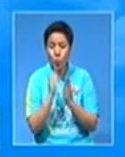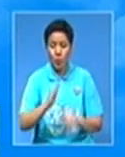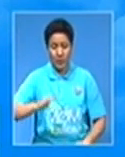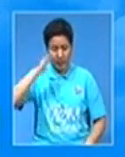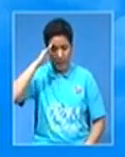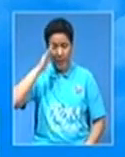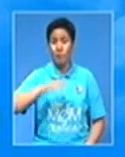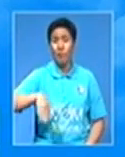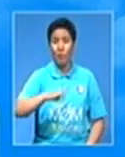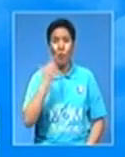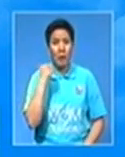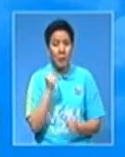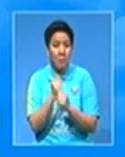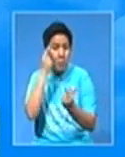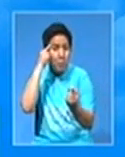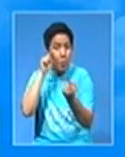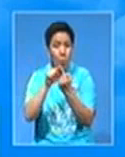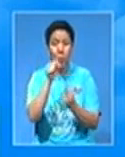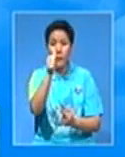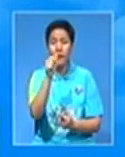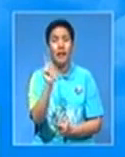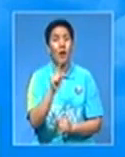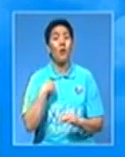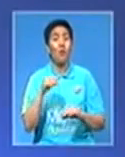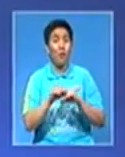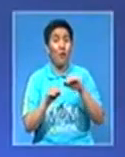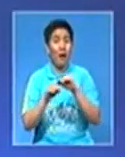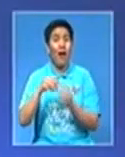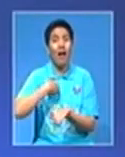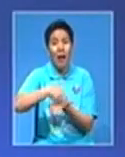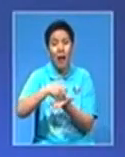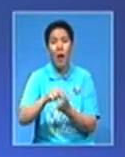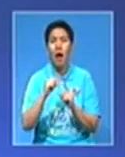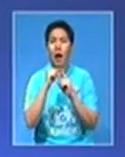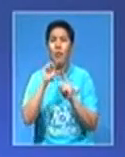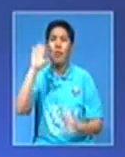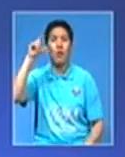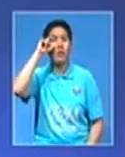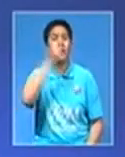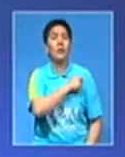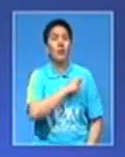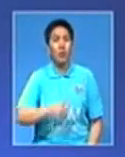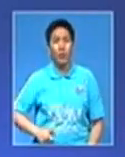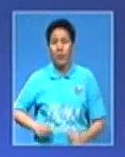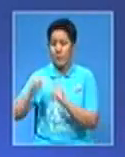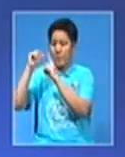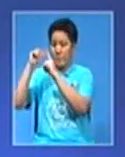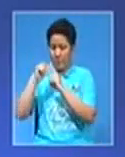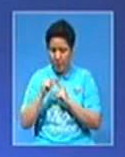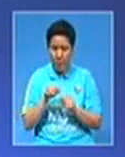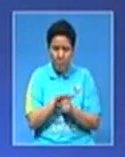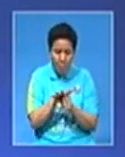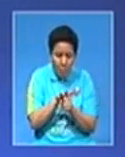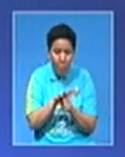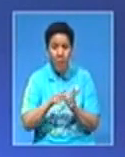ในกองทัพและประสบความสำเร็จเป็นอย่างดีนะครับด้วยการนำหลักพื้นฐานของปรัชญาเศรษฐกิจพอเพียงความพอประมาณความมีเหตุมี